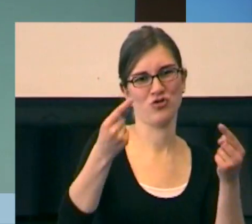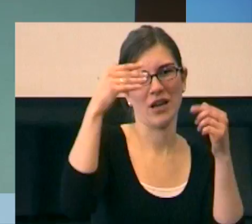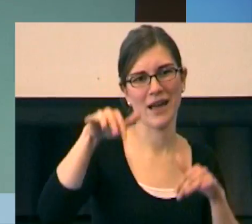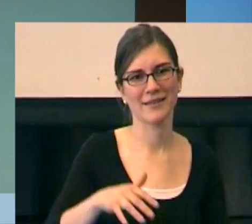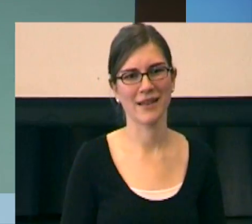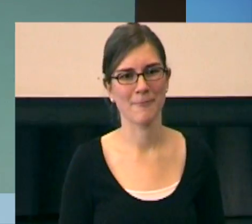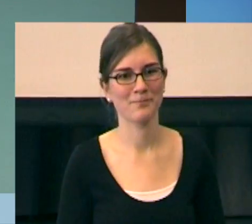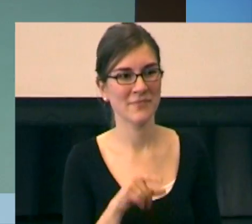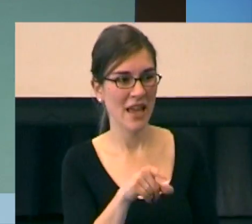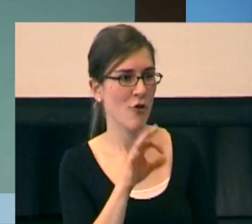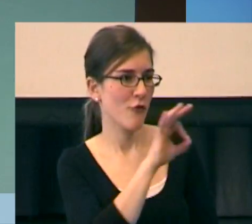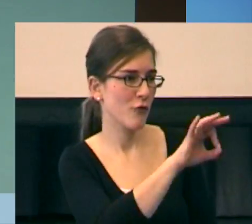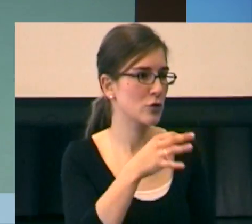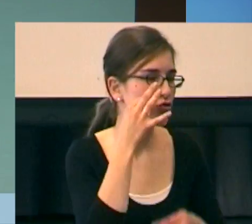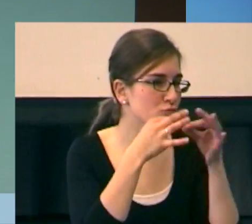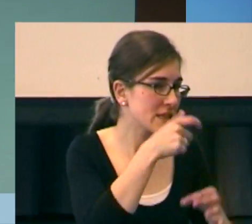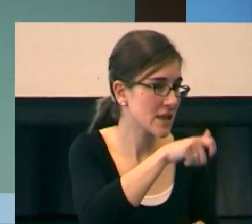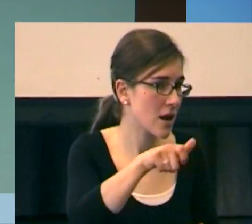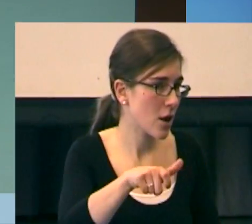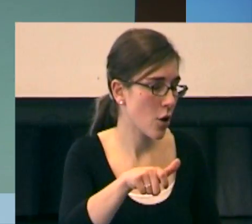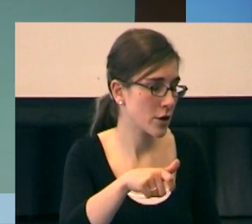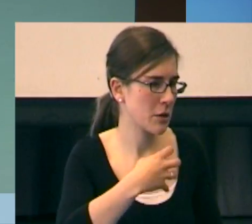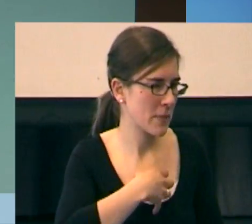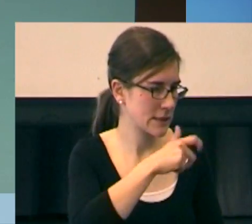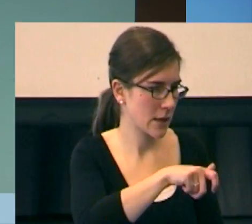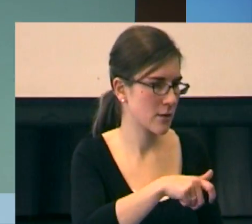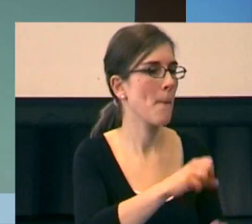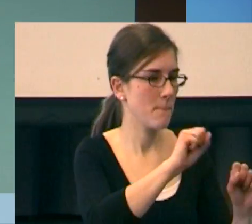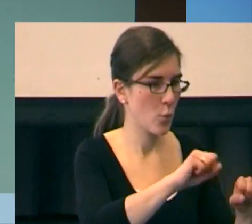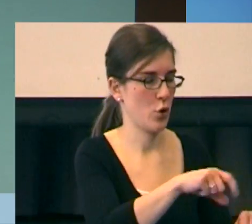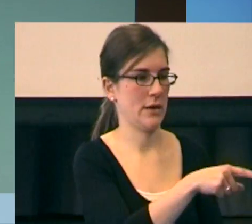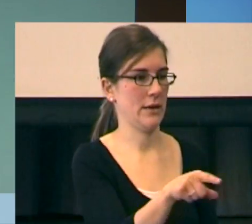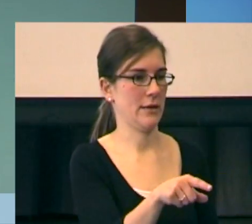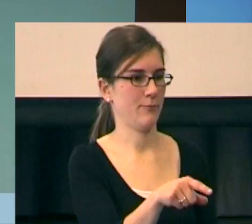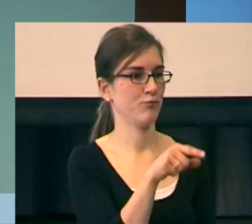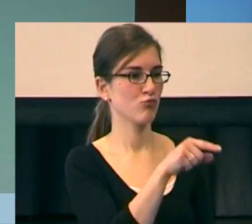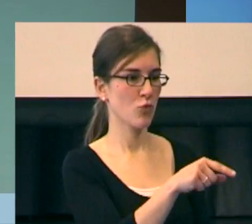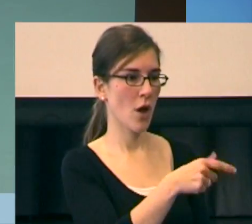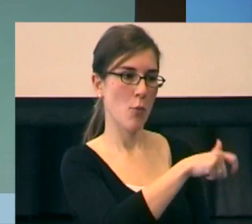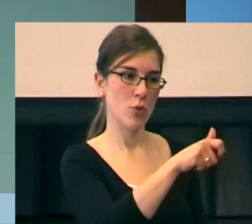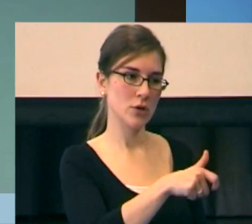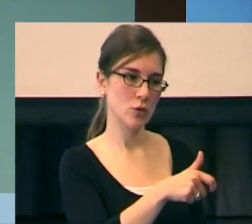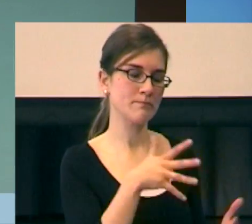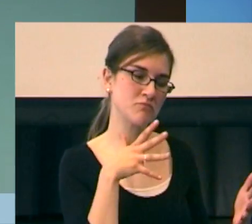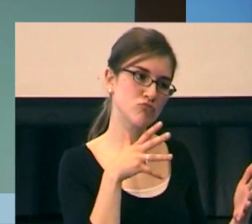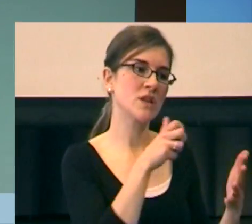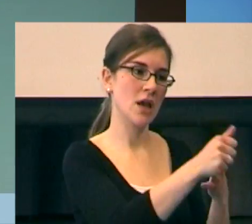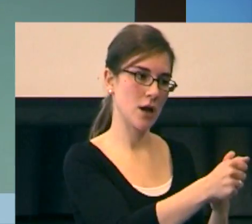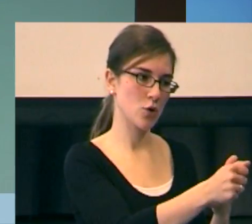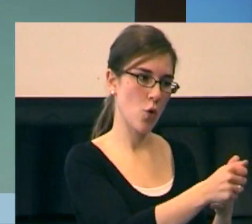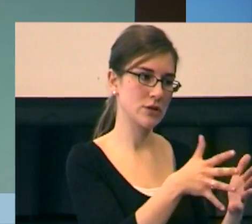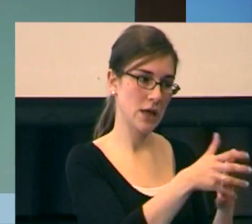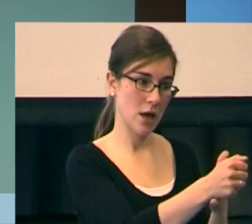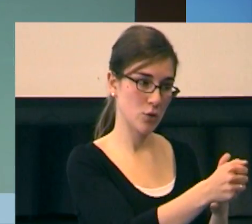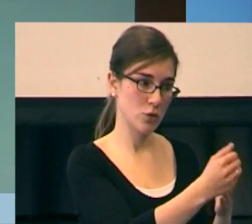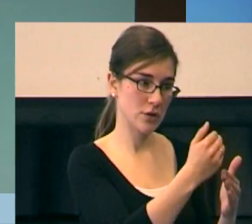nur für einen ganz ausgewählten Teil von Patienten möglich. Nämlich diejenigen, bei denen bei Diagnosestellung der PSA-Wert